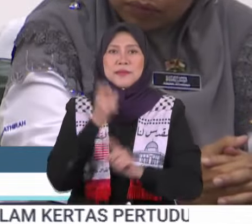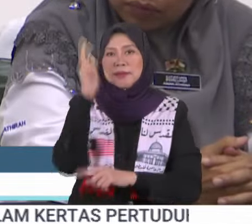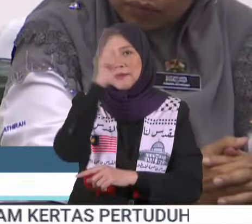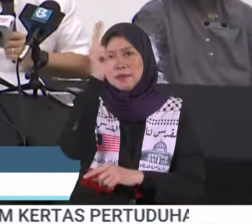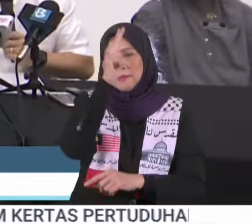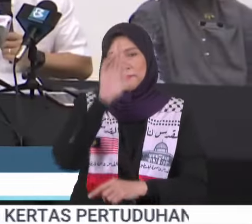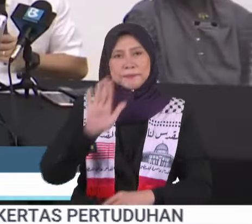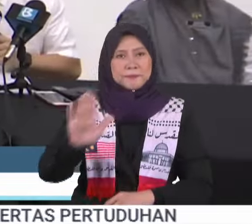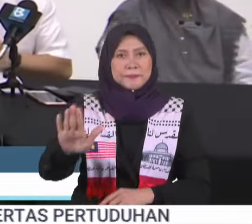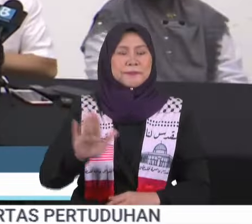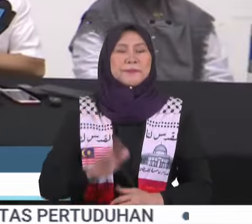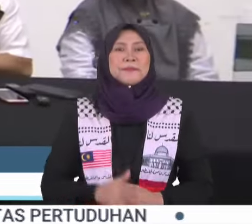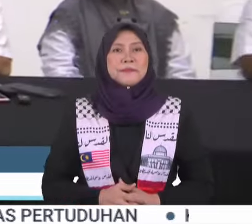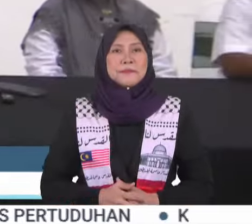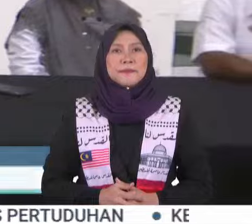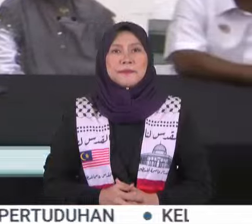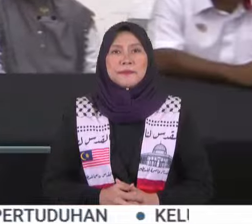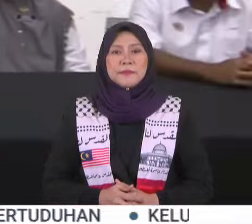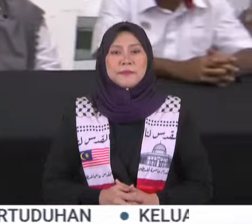kerajaan Madani.